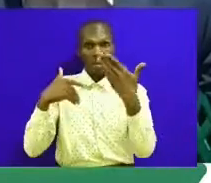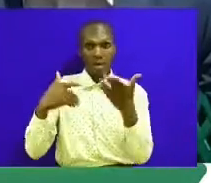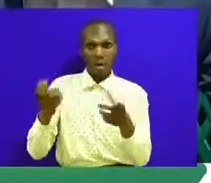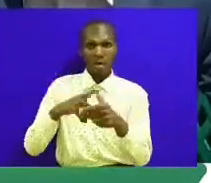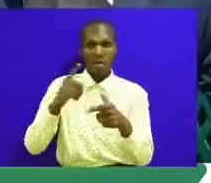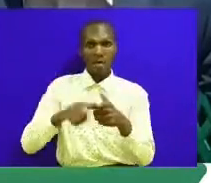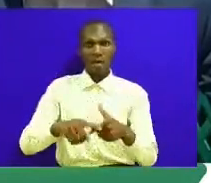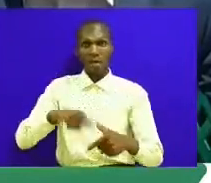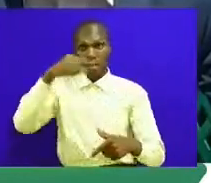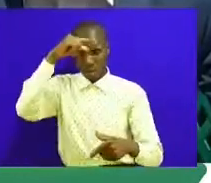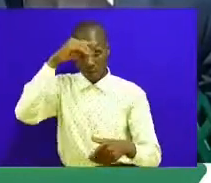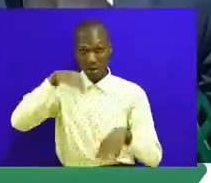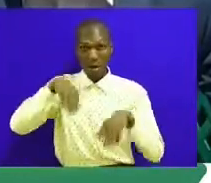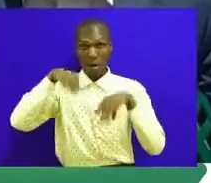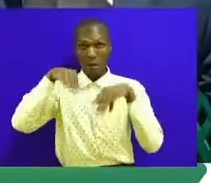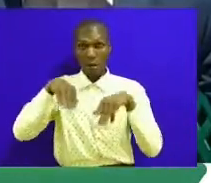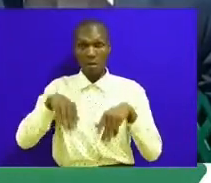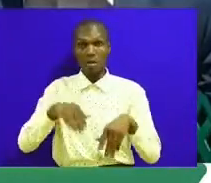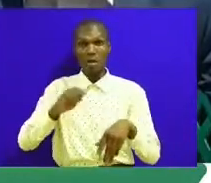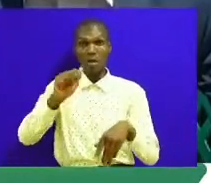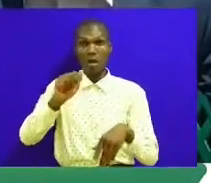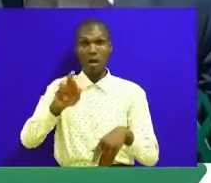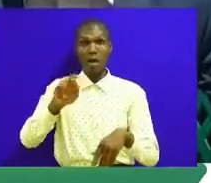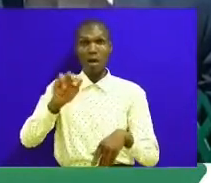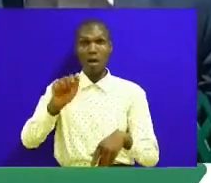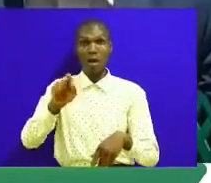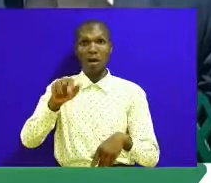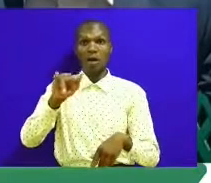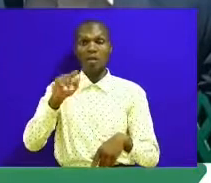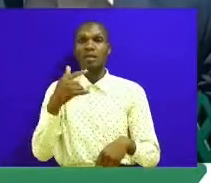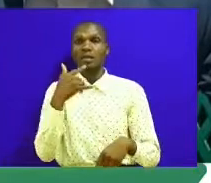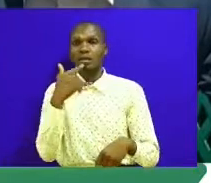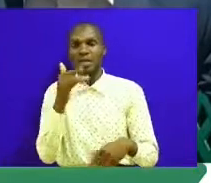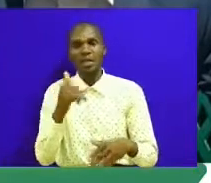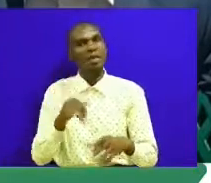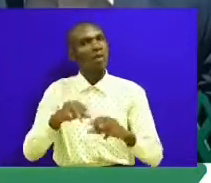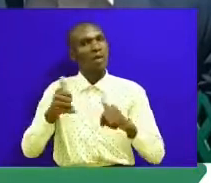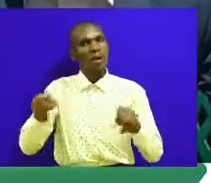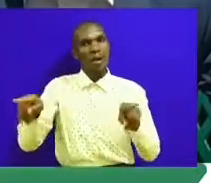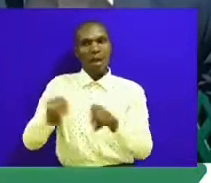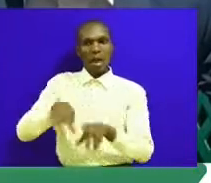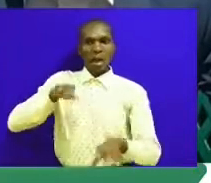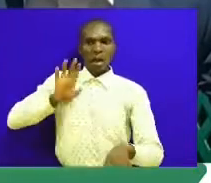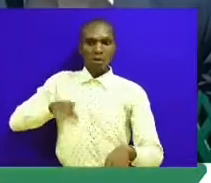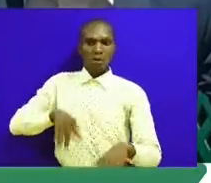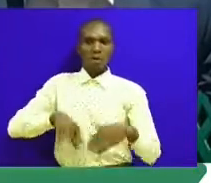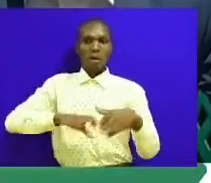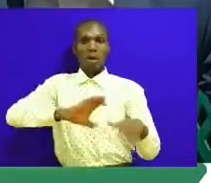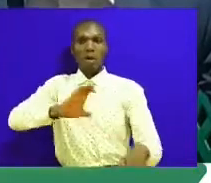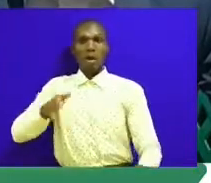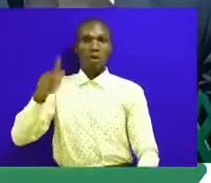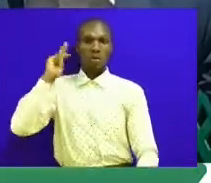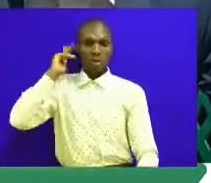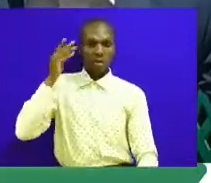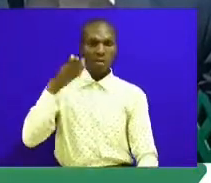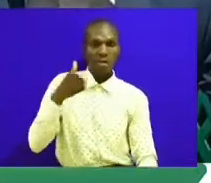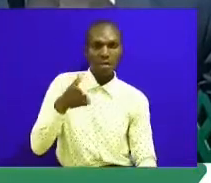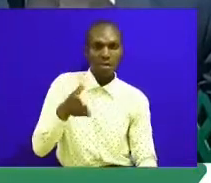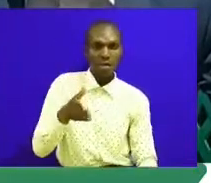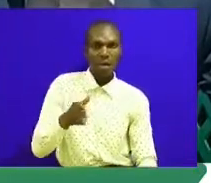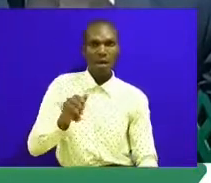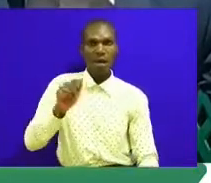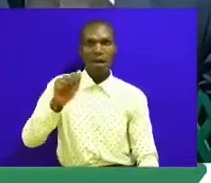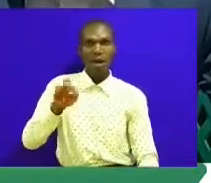Kisi County. Iga tutake tungu kuwa na pororo sebu na bangi na ba Kisi County iga. Mr.